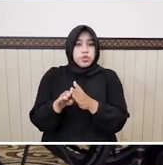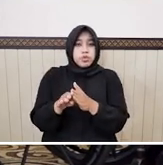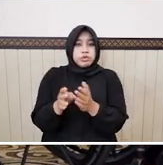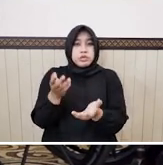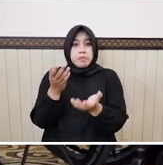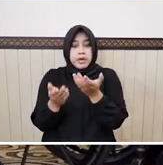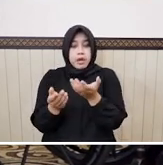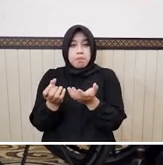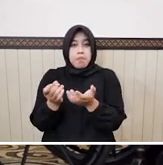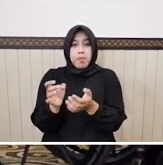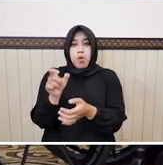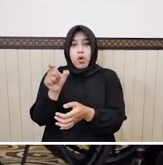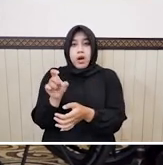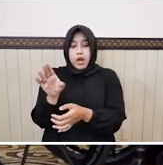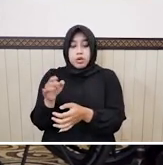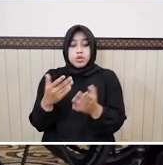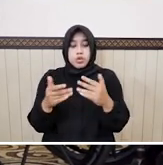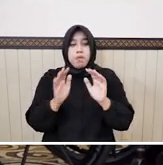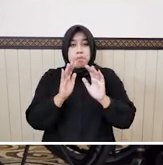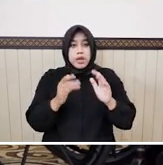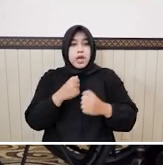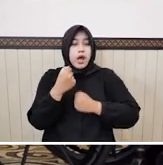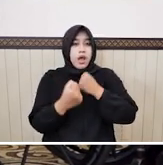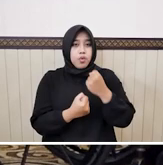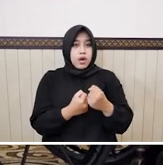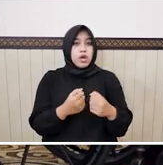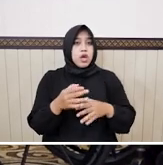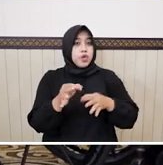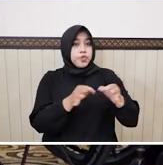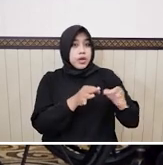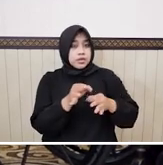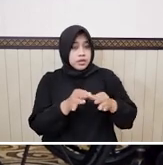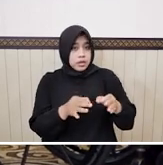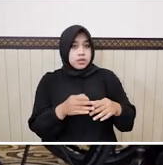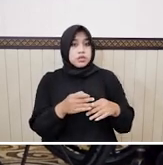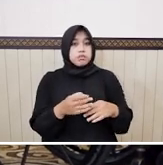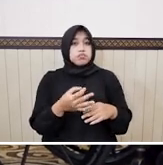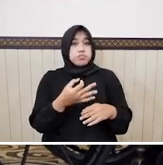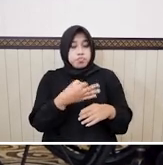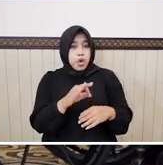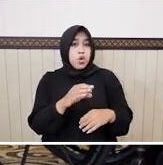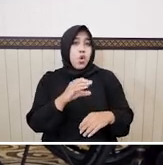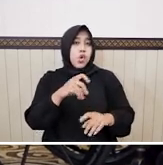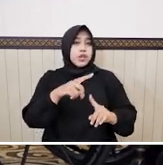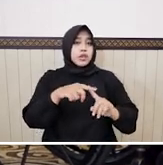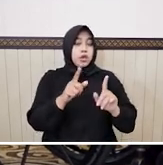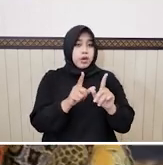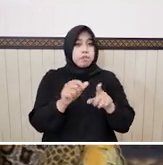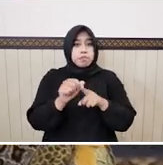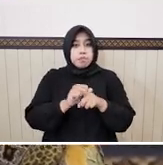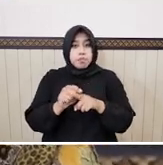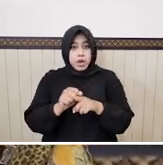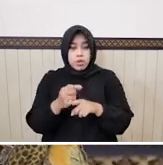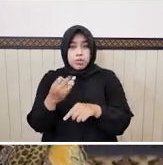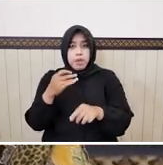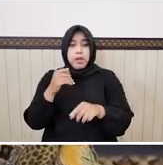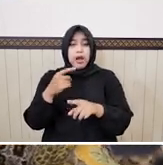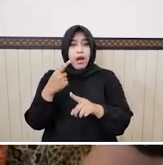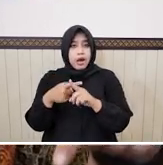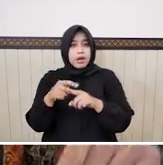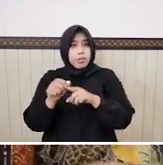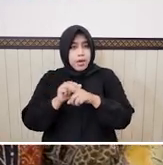lainnya ada banyak yang sudah kita lakukan sarana dan prasarana sedang on the way pelatihan Sudah beberapa kali